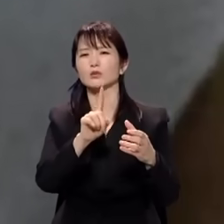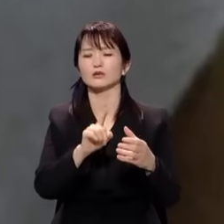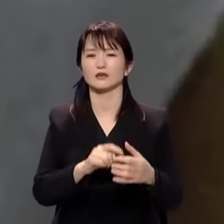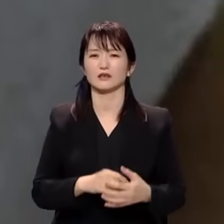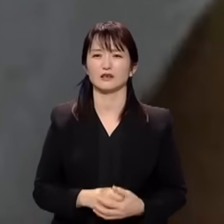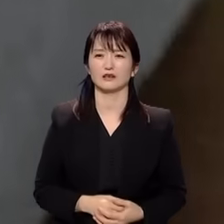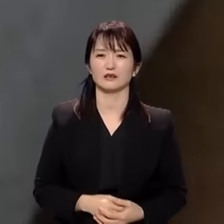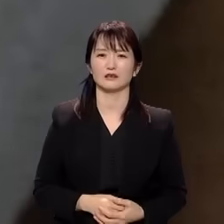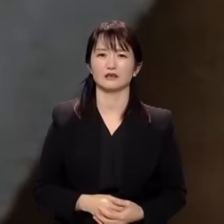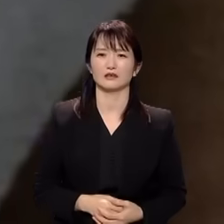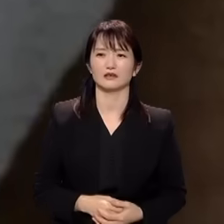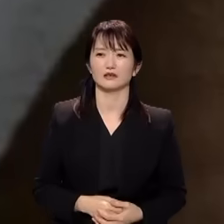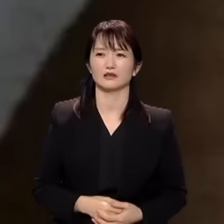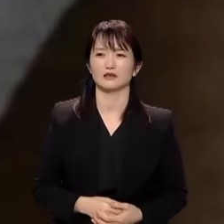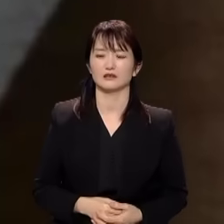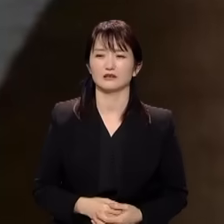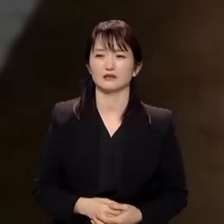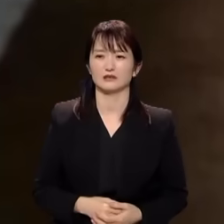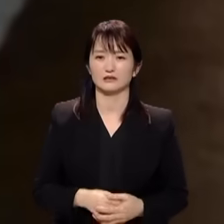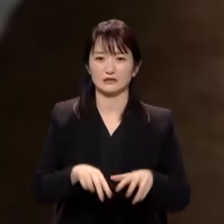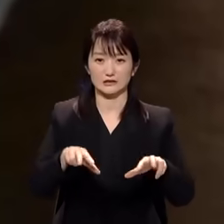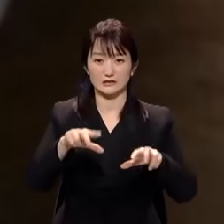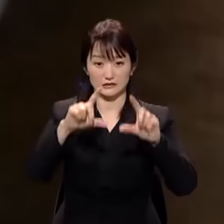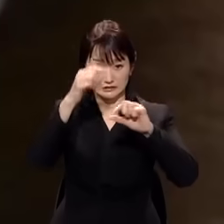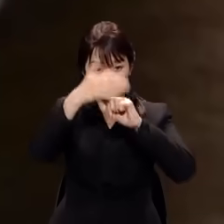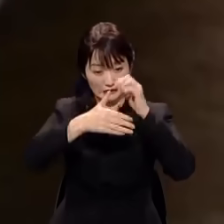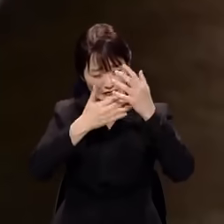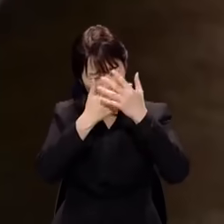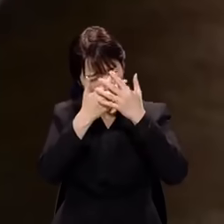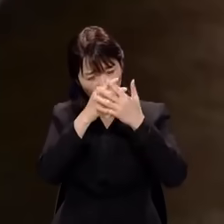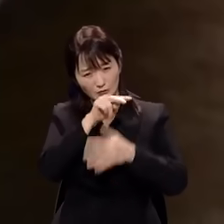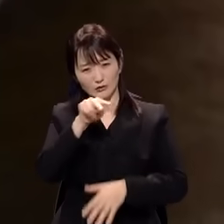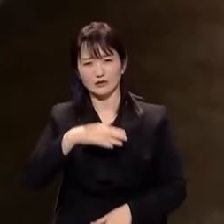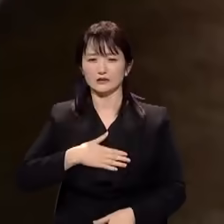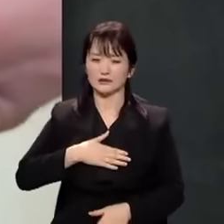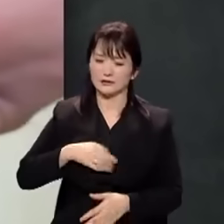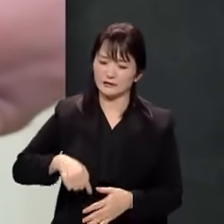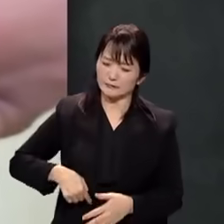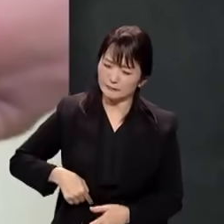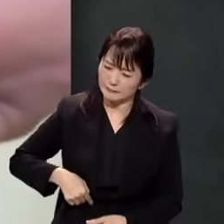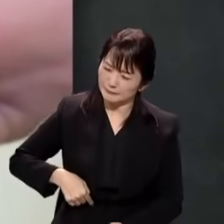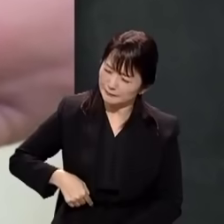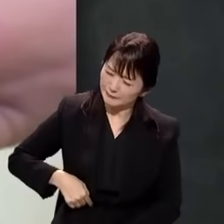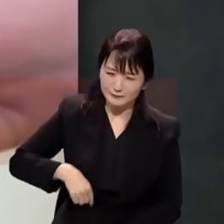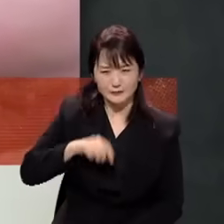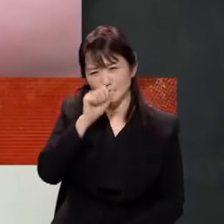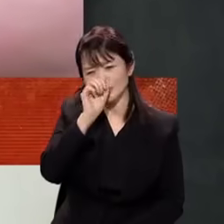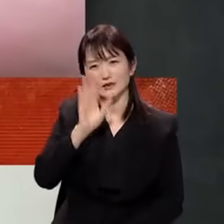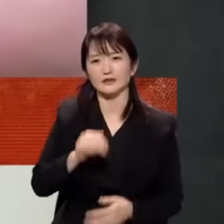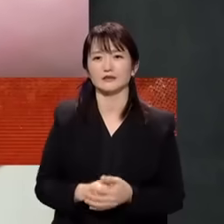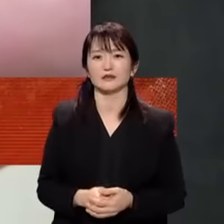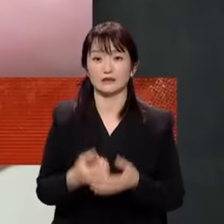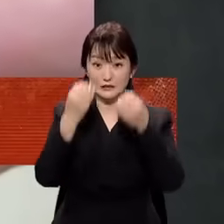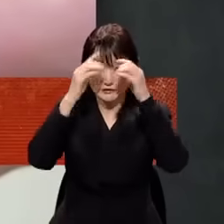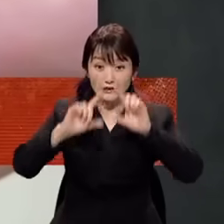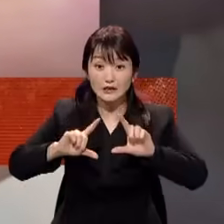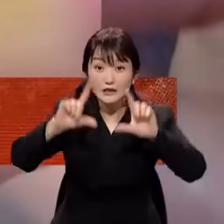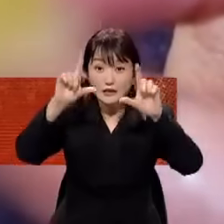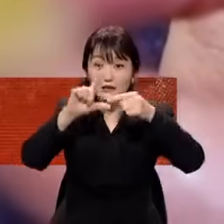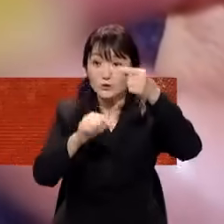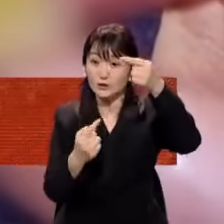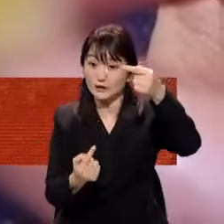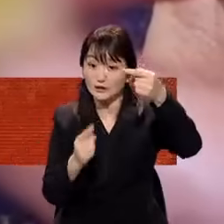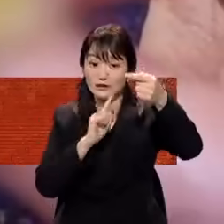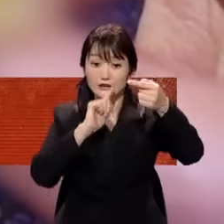참. 네? 아, 지금 저 모자이크로 보는데도 제가 다 속이 다 안 좋네요. 근데 하필 저거를 새해 벽두부터 1월 1일에